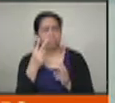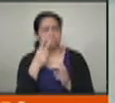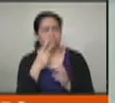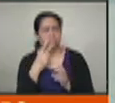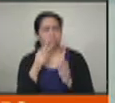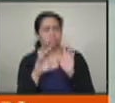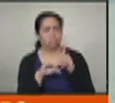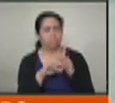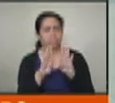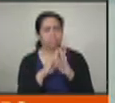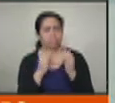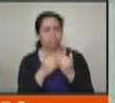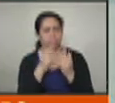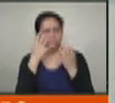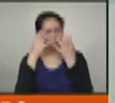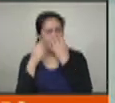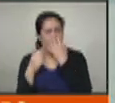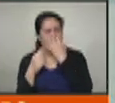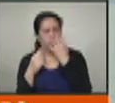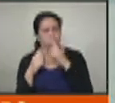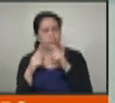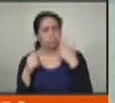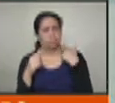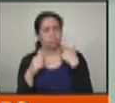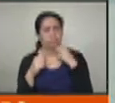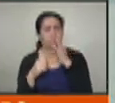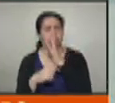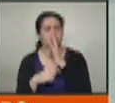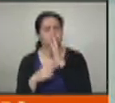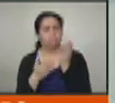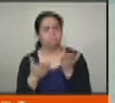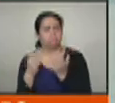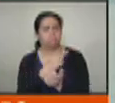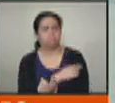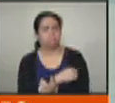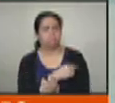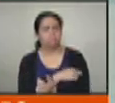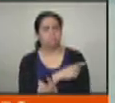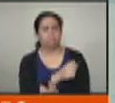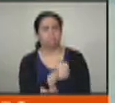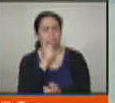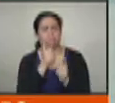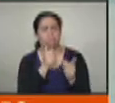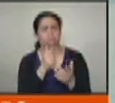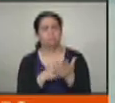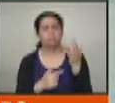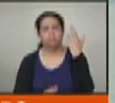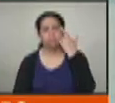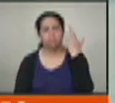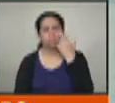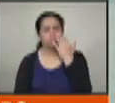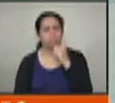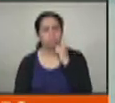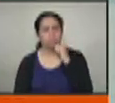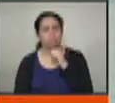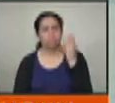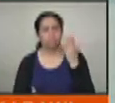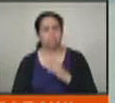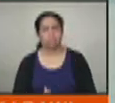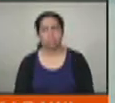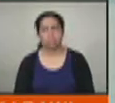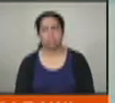doon kawarin ng barangay, nang gagalaiti sila dahil meron natin nagsasabi dalhin na sa ospital at ayaw nila. Ano raw po ang dahilan? Bakit ayaw nilang